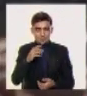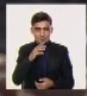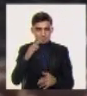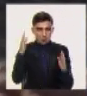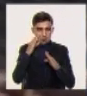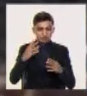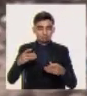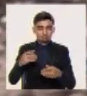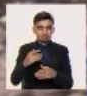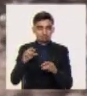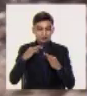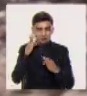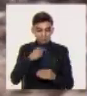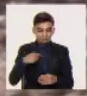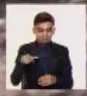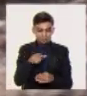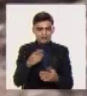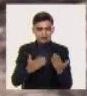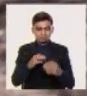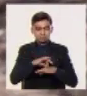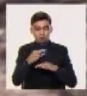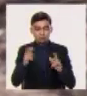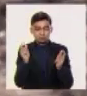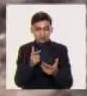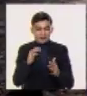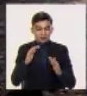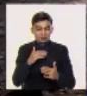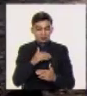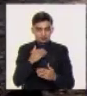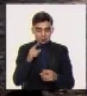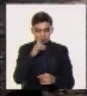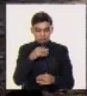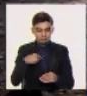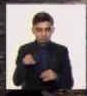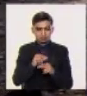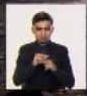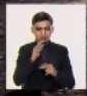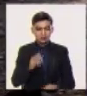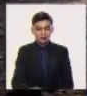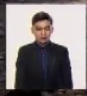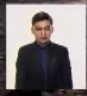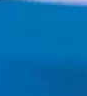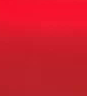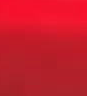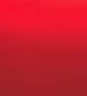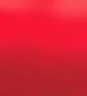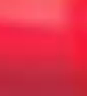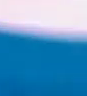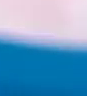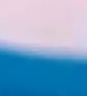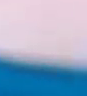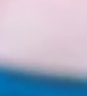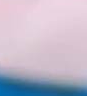и если вновь не введут строгий карантин. Бахром Абдуллаев, Жансири Боромбаев, Информбюро, Туркестанская область.